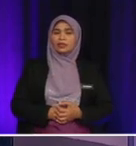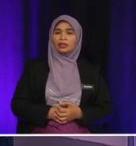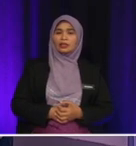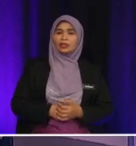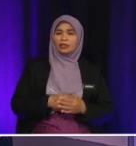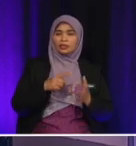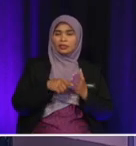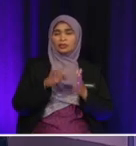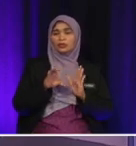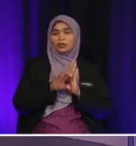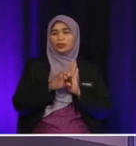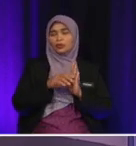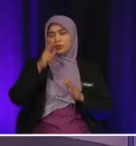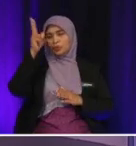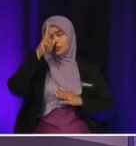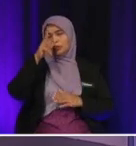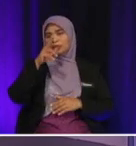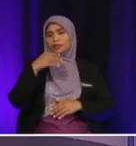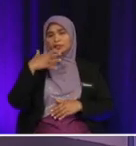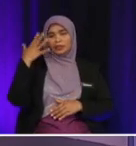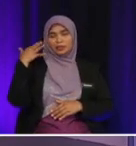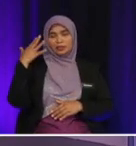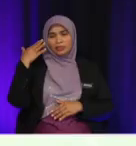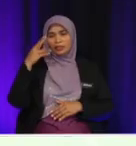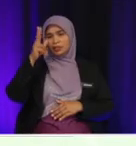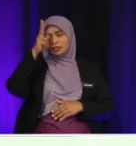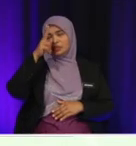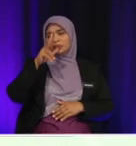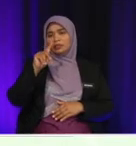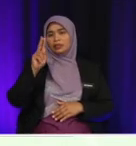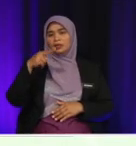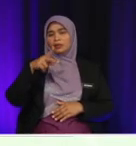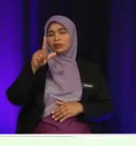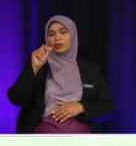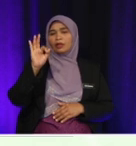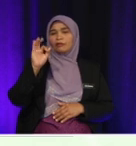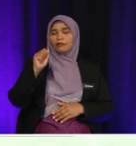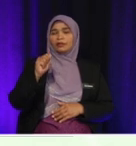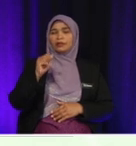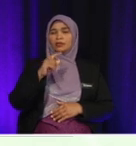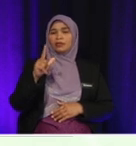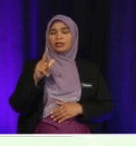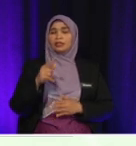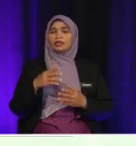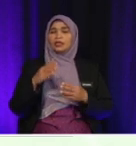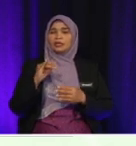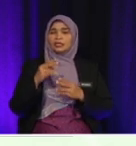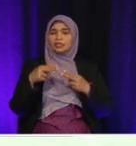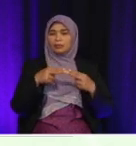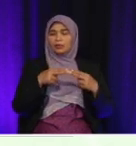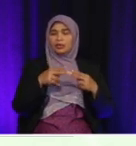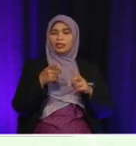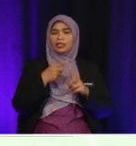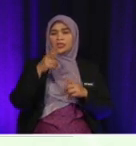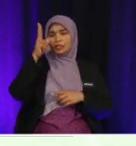contoh soalan sirah dan tamadun ya kerajaan khulafa Rasyidin adalah kesinambungan kerajaan Islam di Madinah Jelaskan